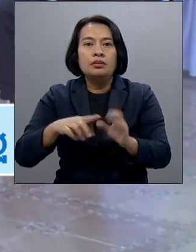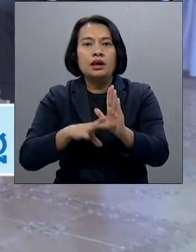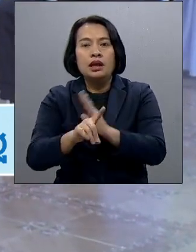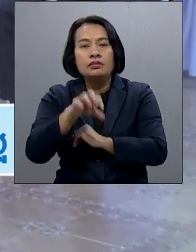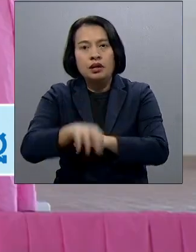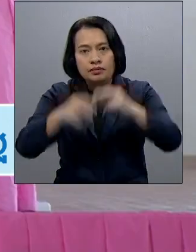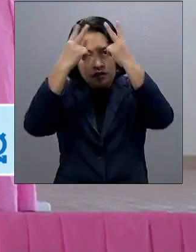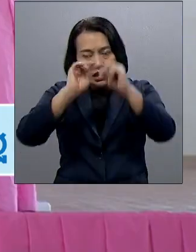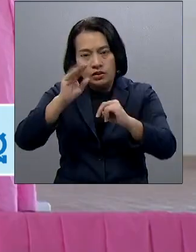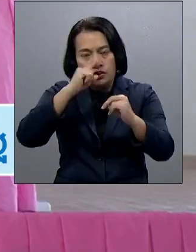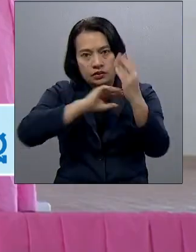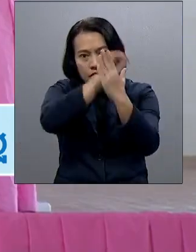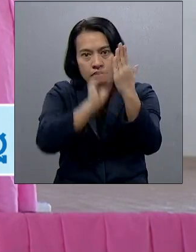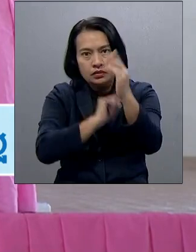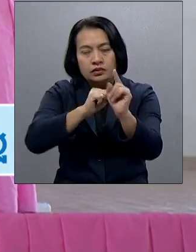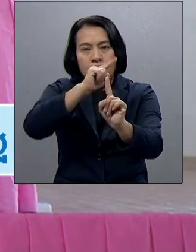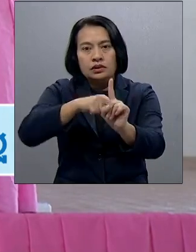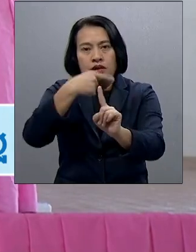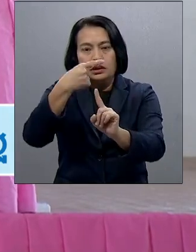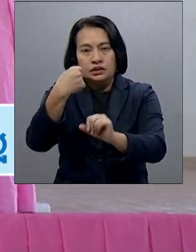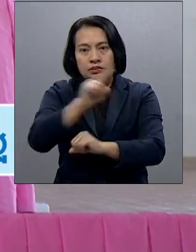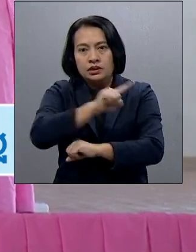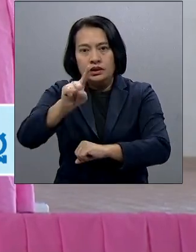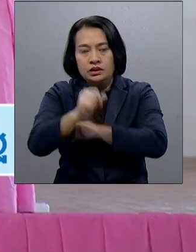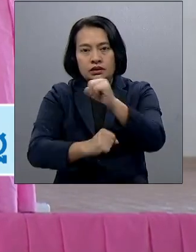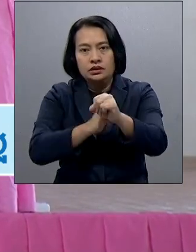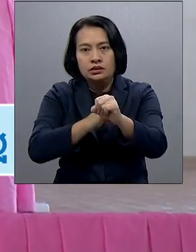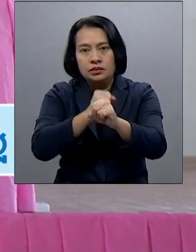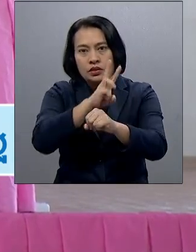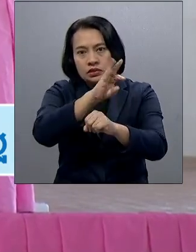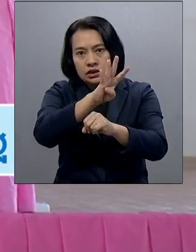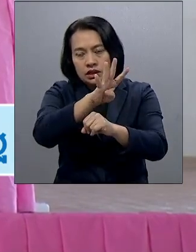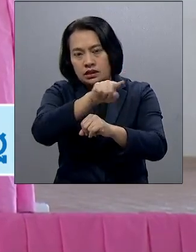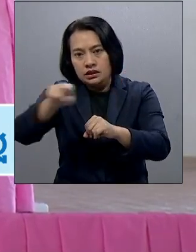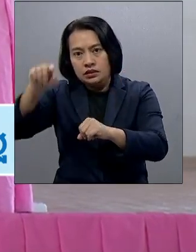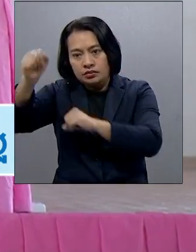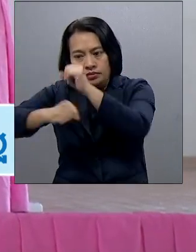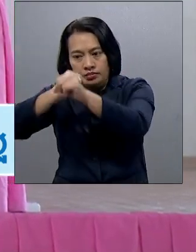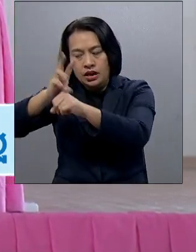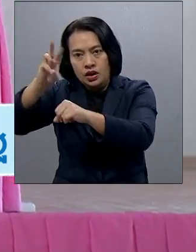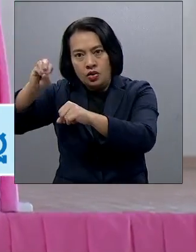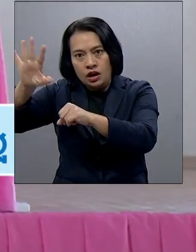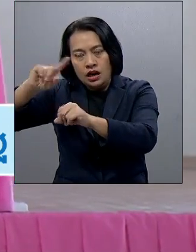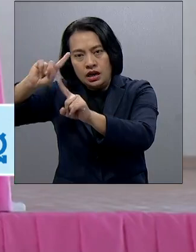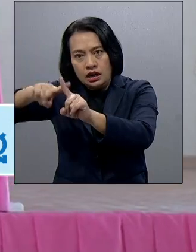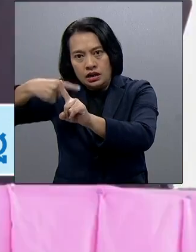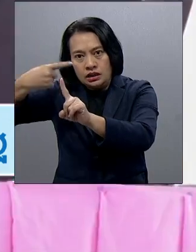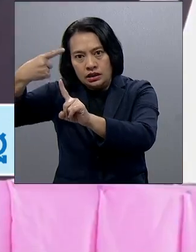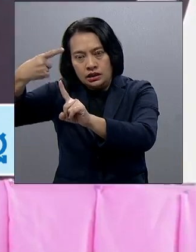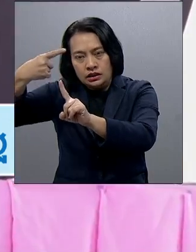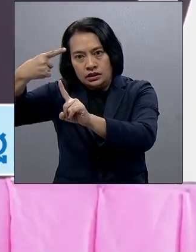ศนะคะตั้งแต่1ตุลาปี64จนถึง30กันยายนปี65มีผู้ร้องทุกข์จำนวนทั้งหม